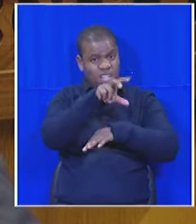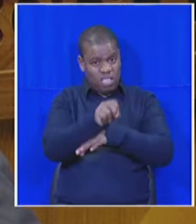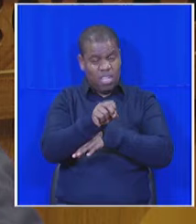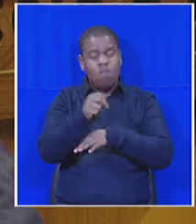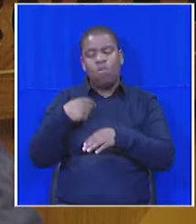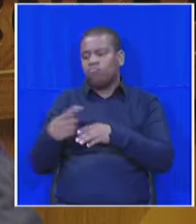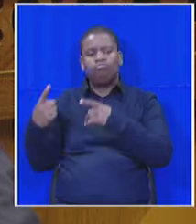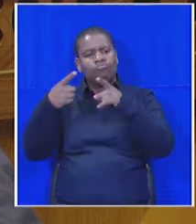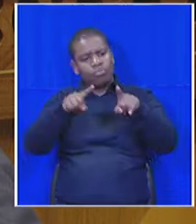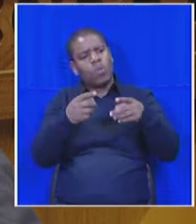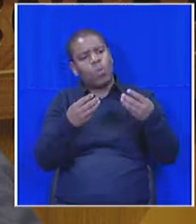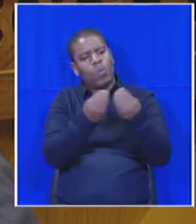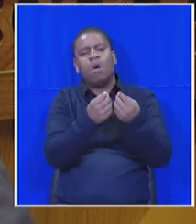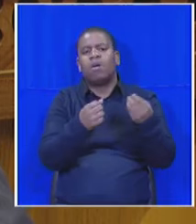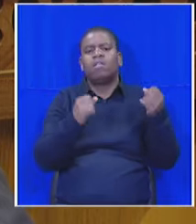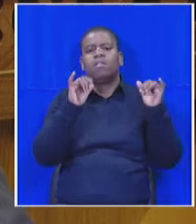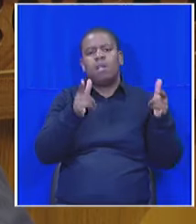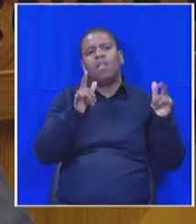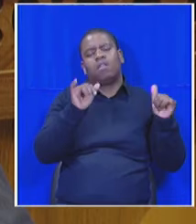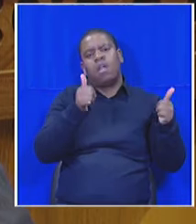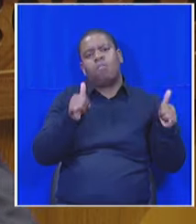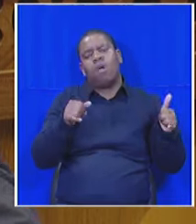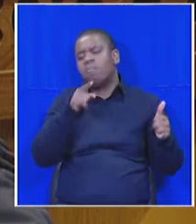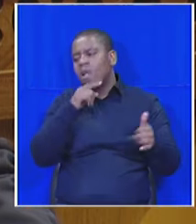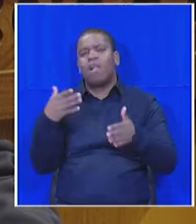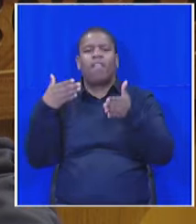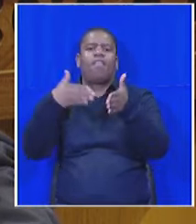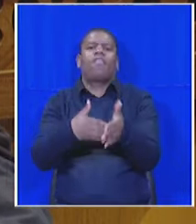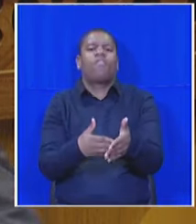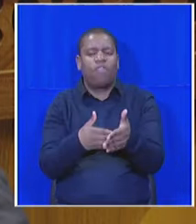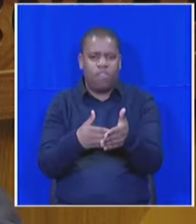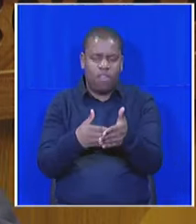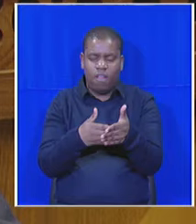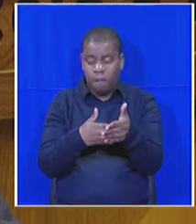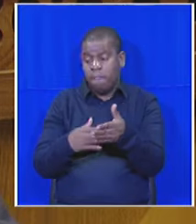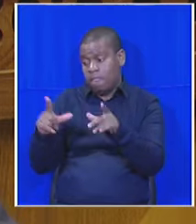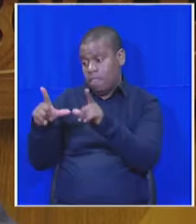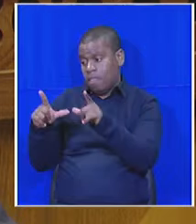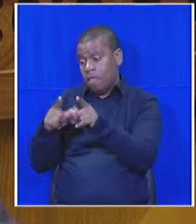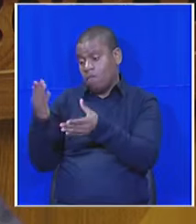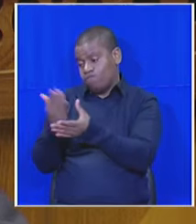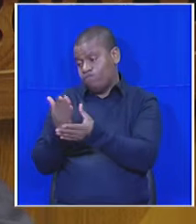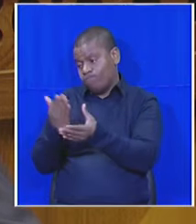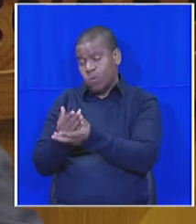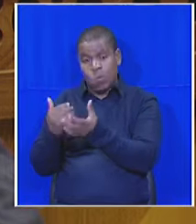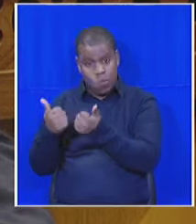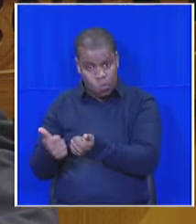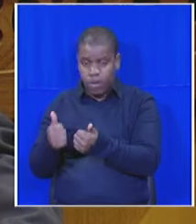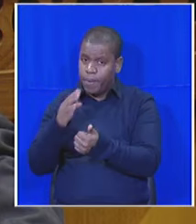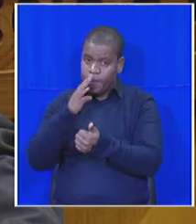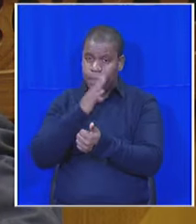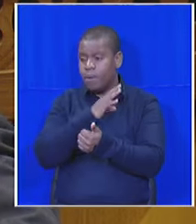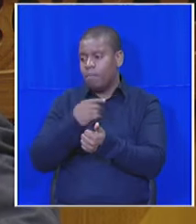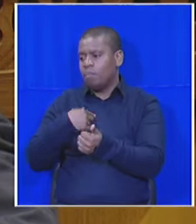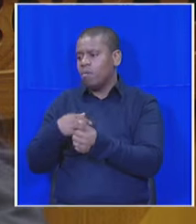wat sy veiligheidsrekord nie op datum is nie. Daarna is gesê nee, dit was maar net dokumentasie. Wat was